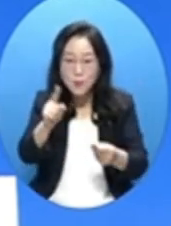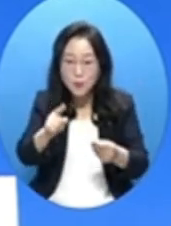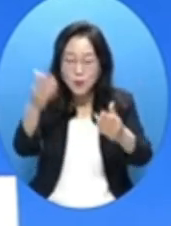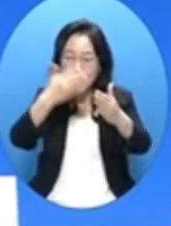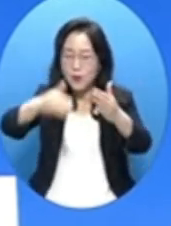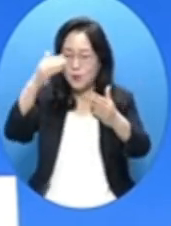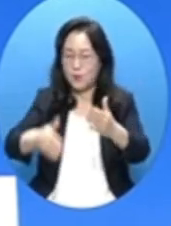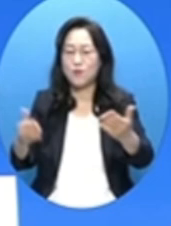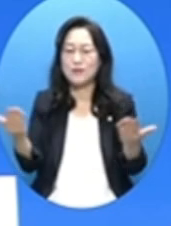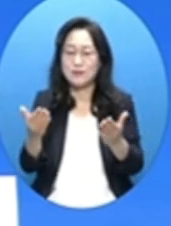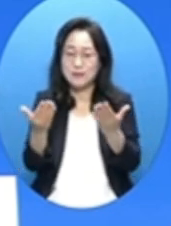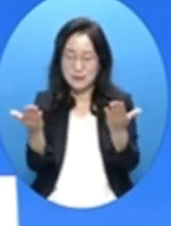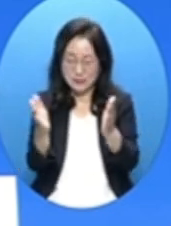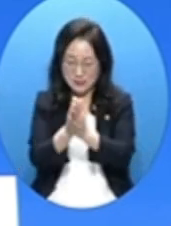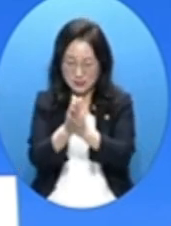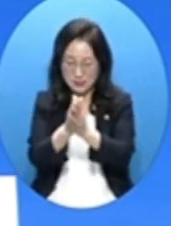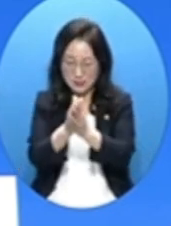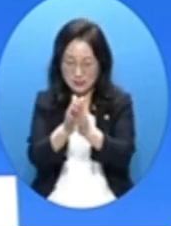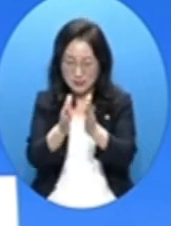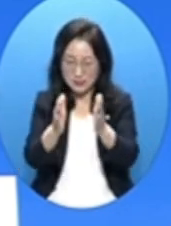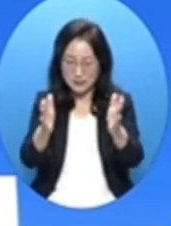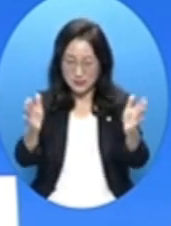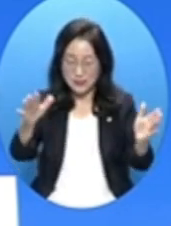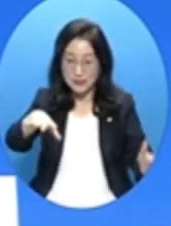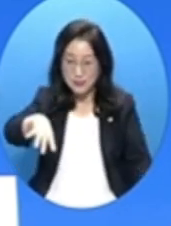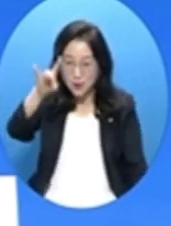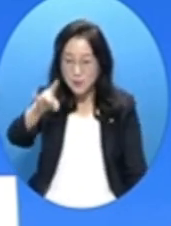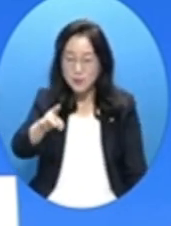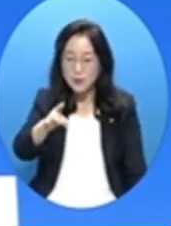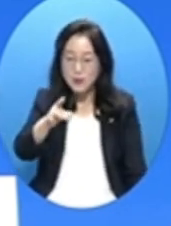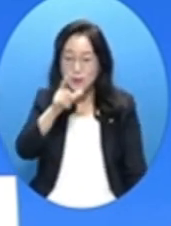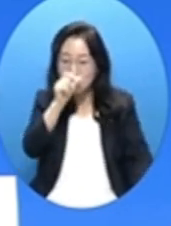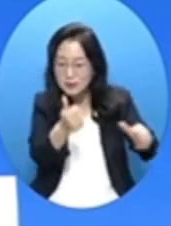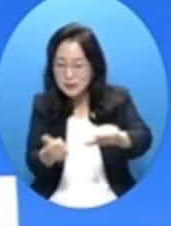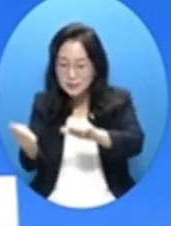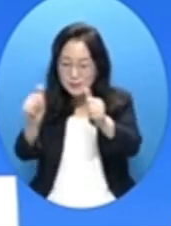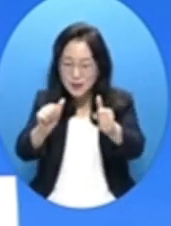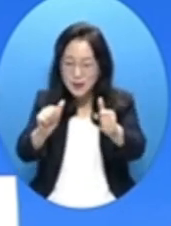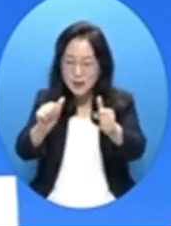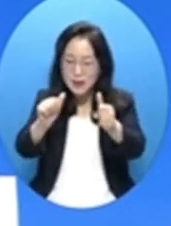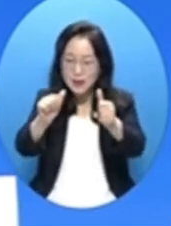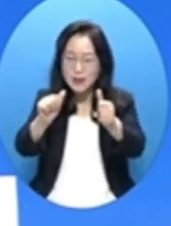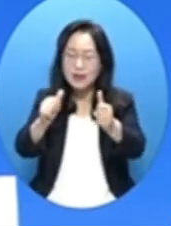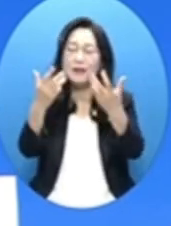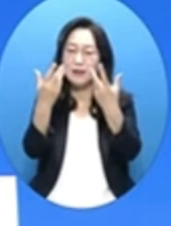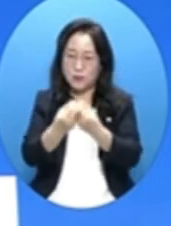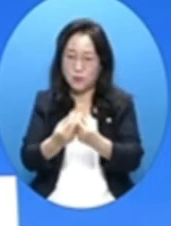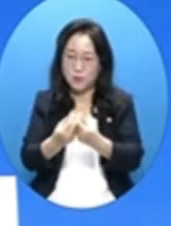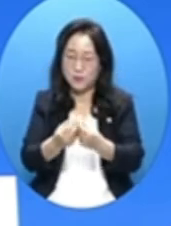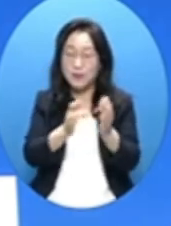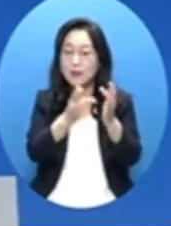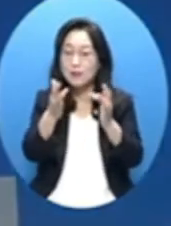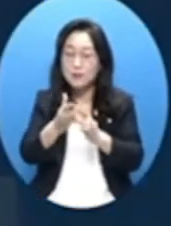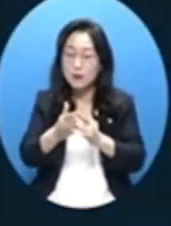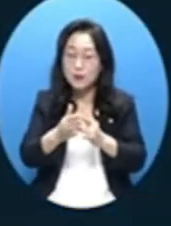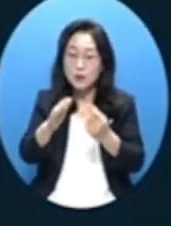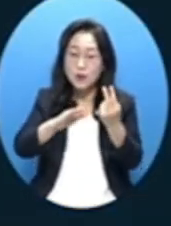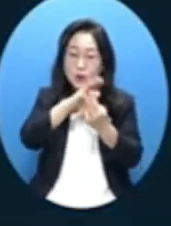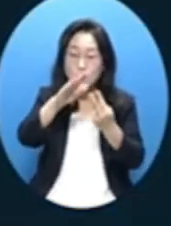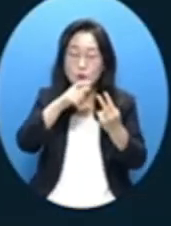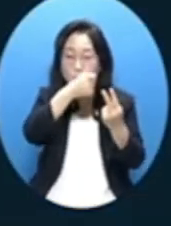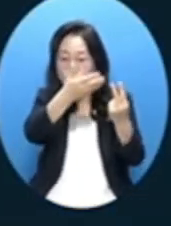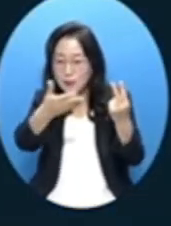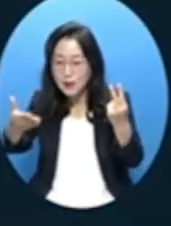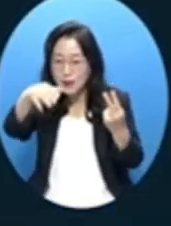시작하는 처음에 침례받는 장면을 설명하고 있습니다. 예수님께서 요단강에서 침례를